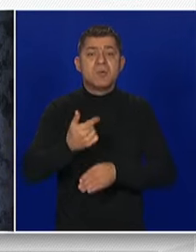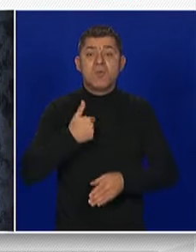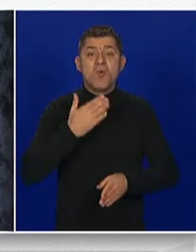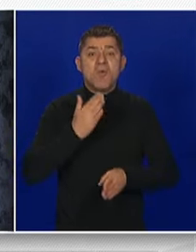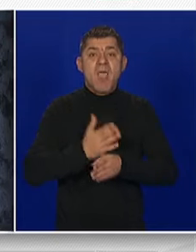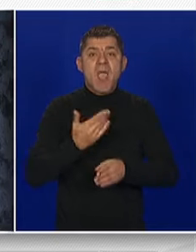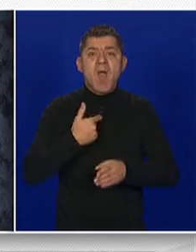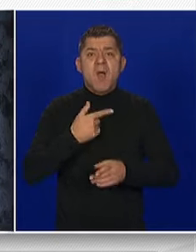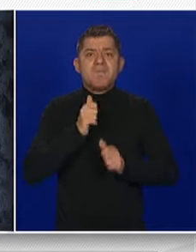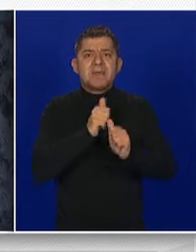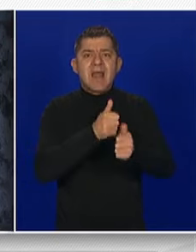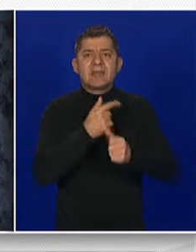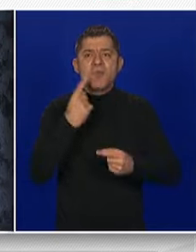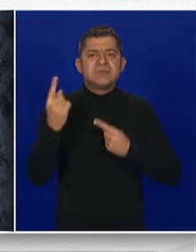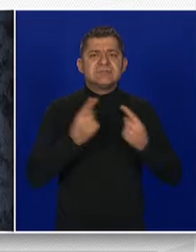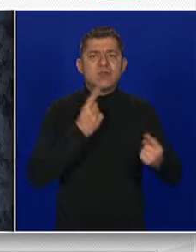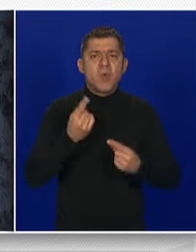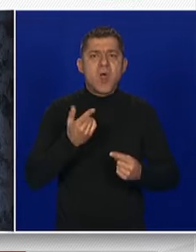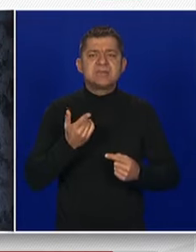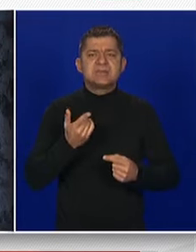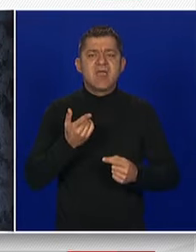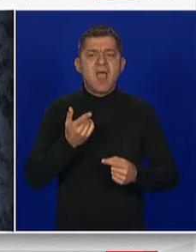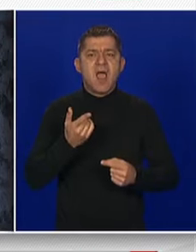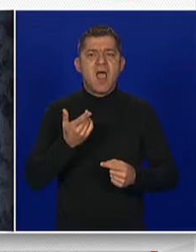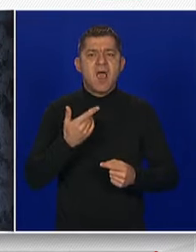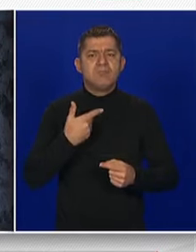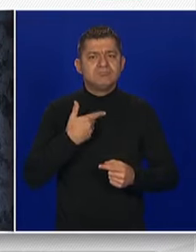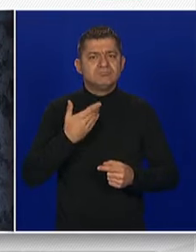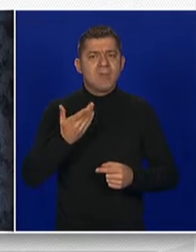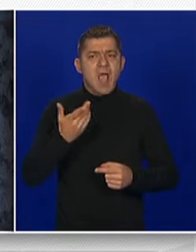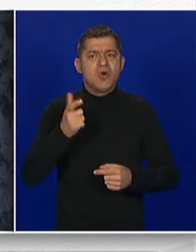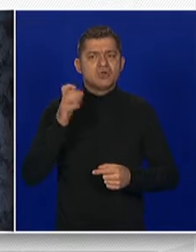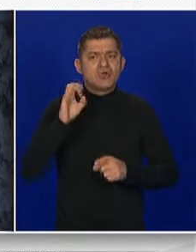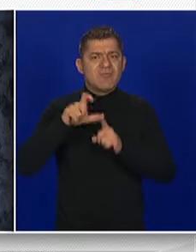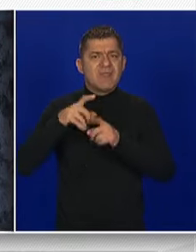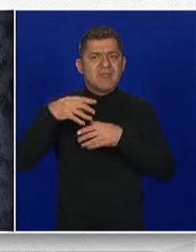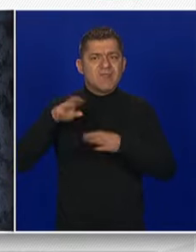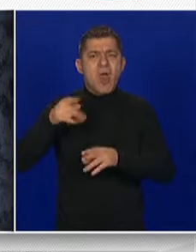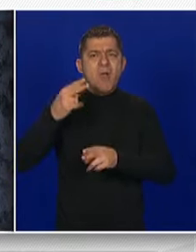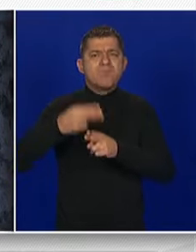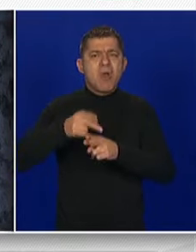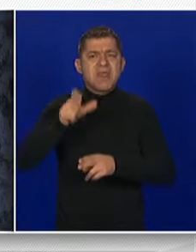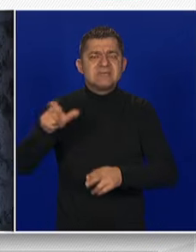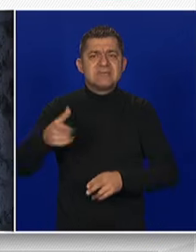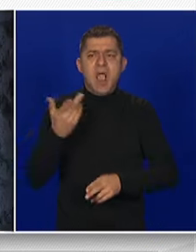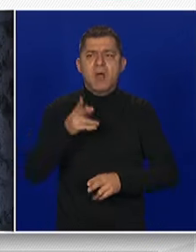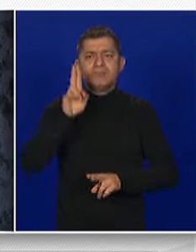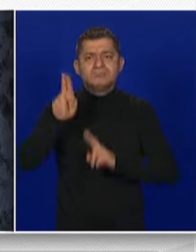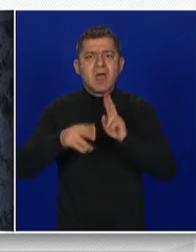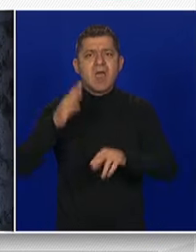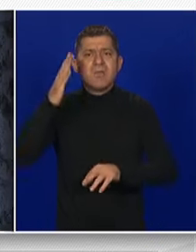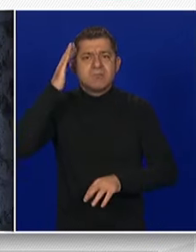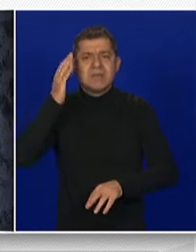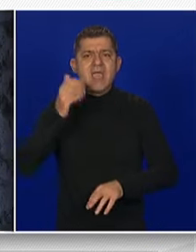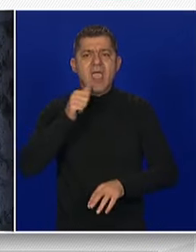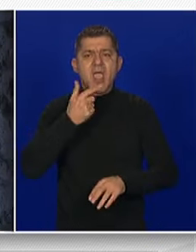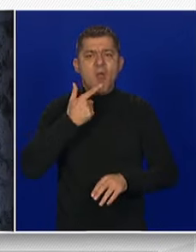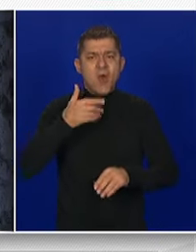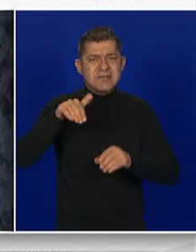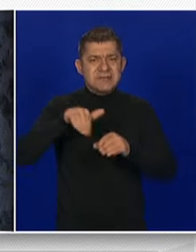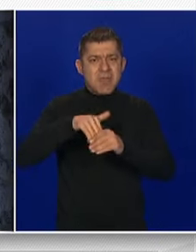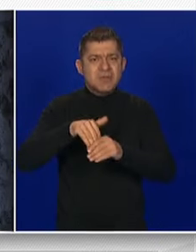koje nailazimo tretirajući COVID-19 pozitivne bolesnike. Ovo nam se činila jedna ugroza koja